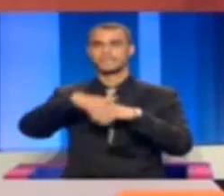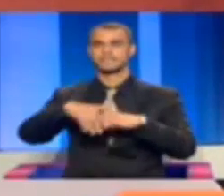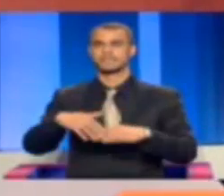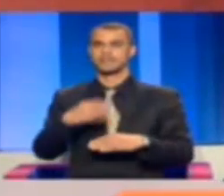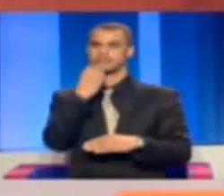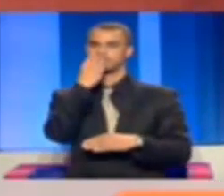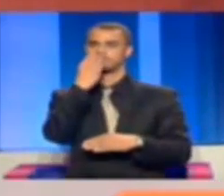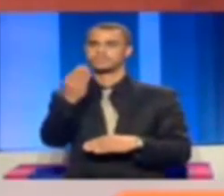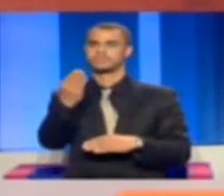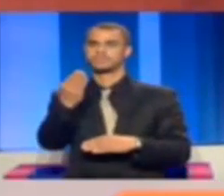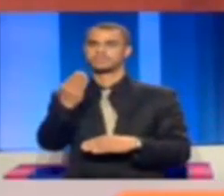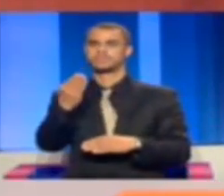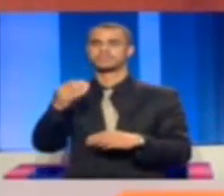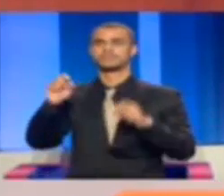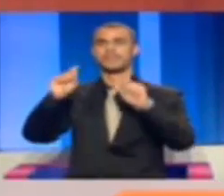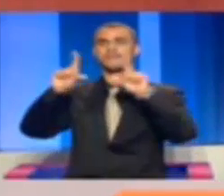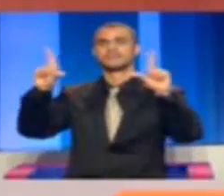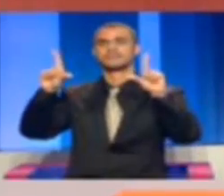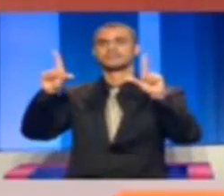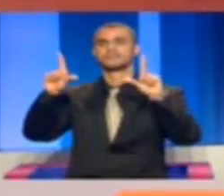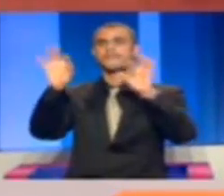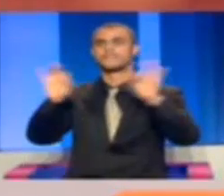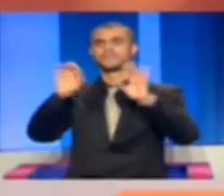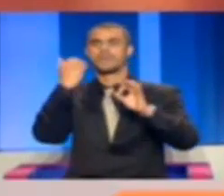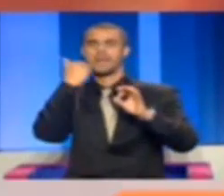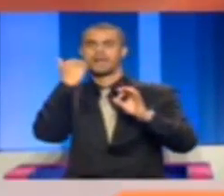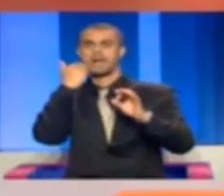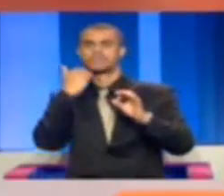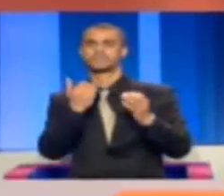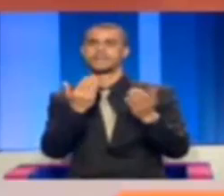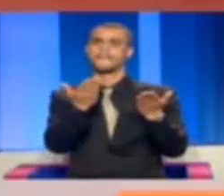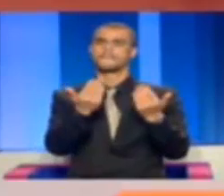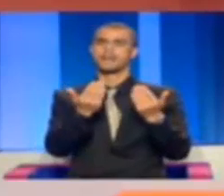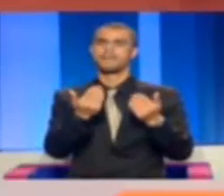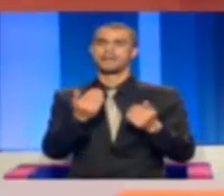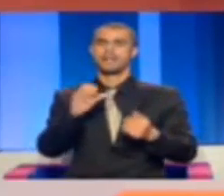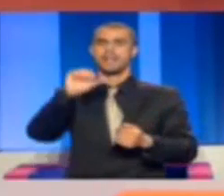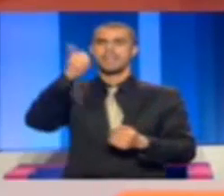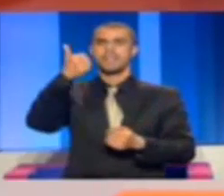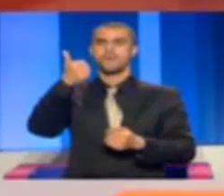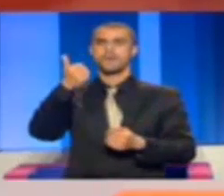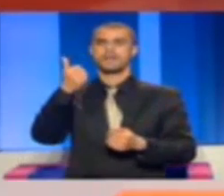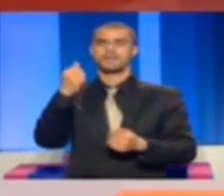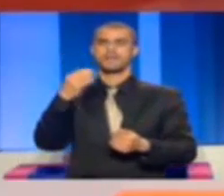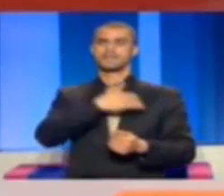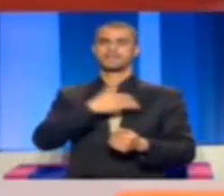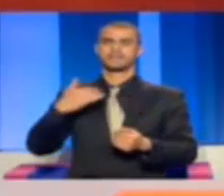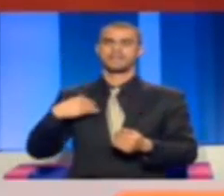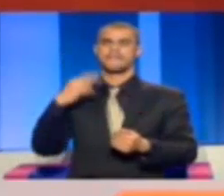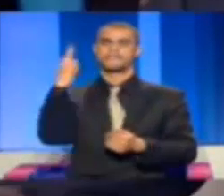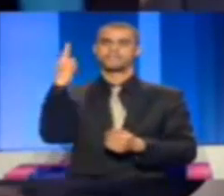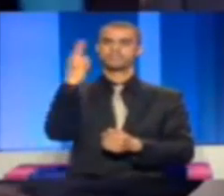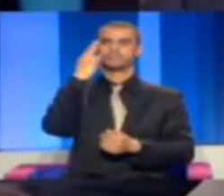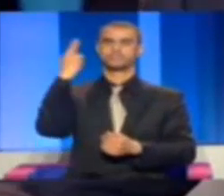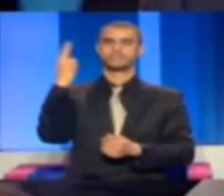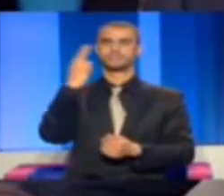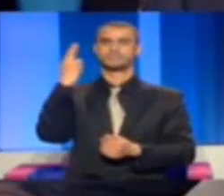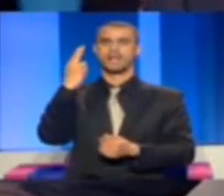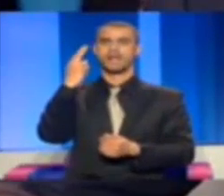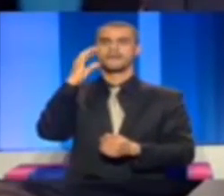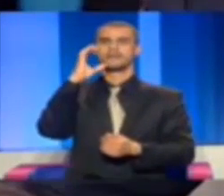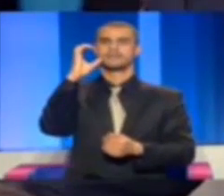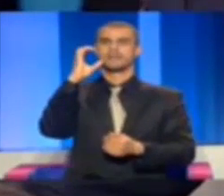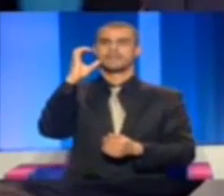مساءكم سعيد أوفياء بدون حرج. أرحب بضيوفي في الاستوديو وأبدأ بالبروفيسور محمد محتار أستاذ جامعي